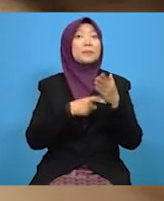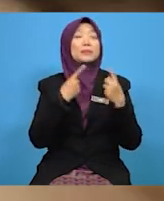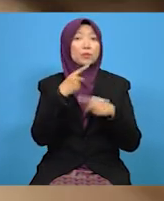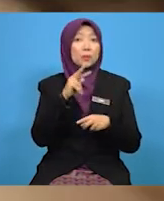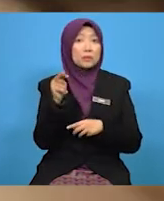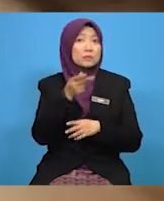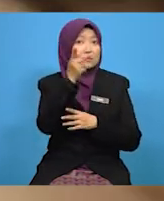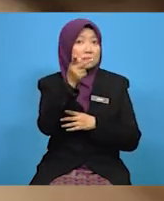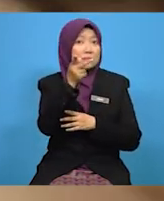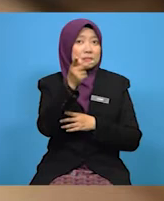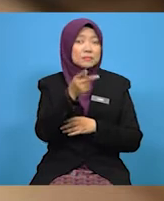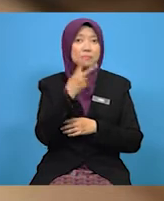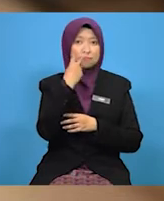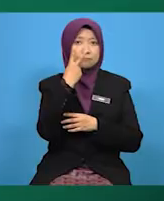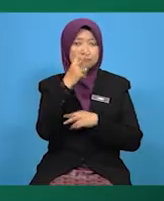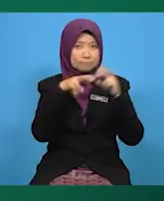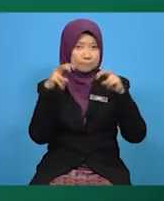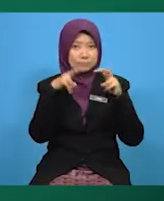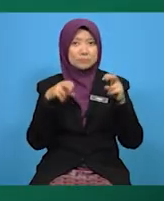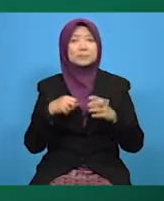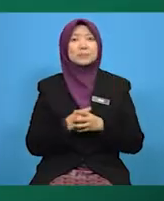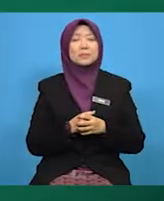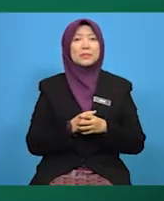Apakah jawapan kamu? Jom kita semak.